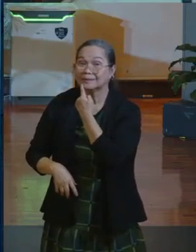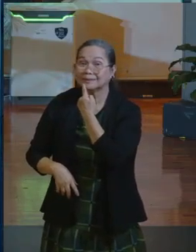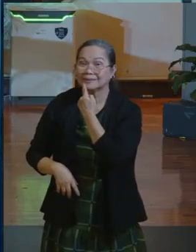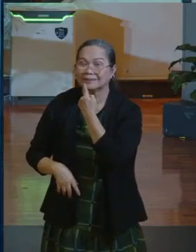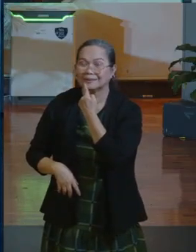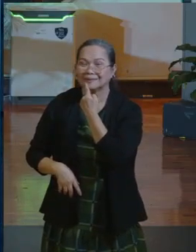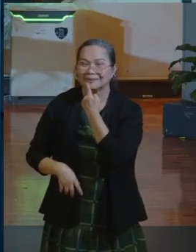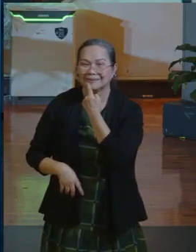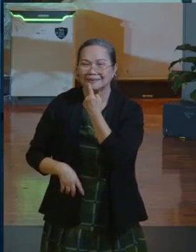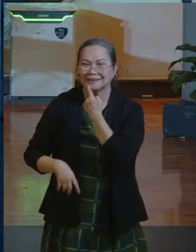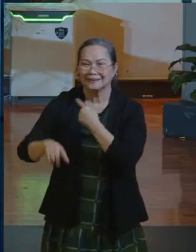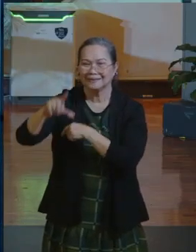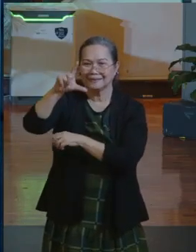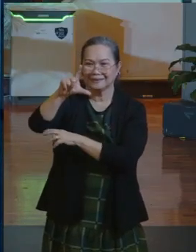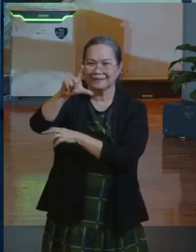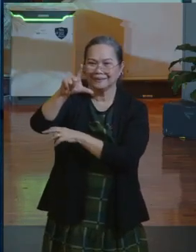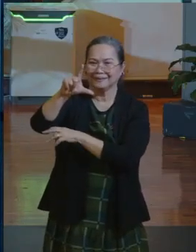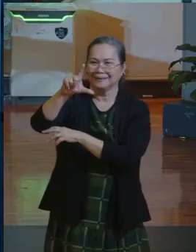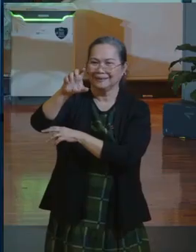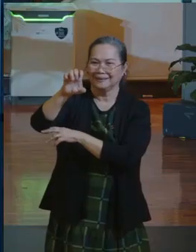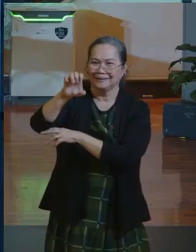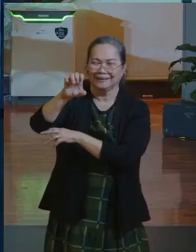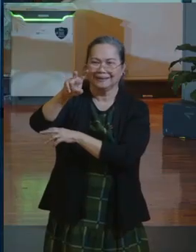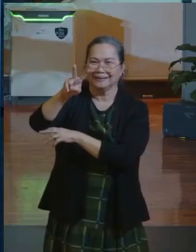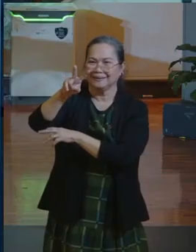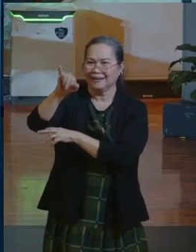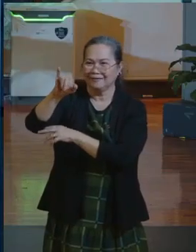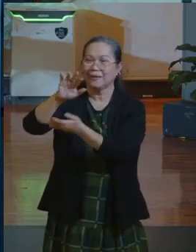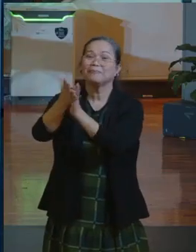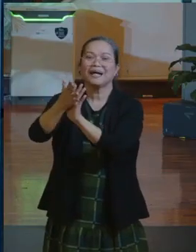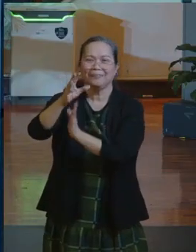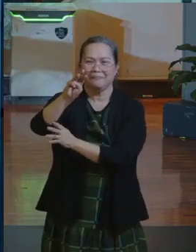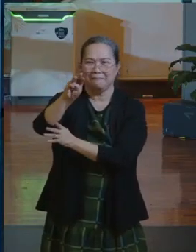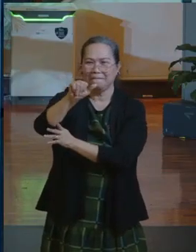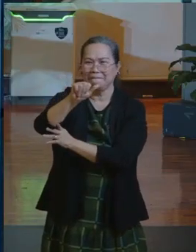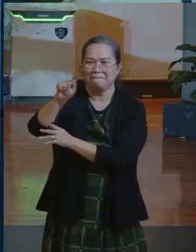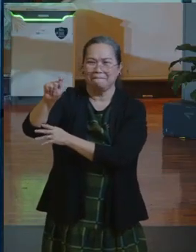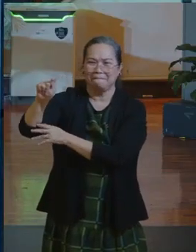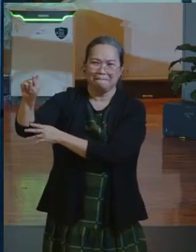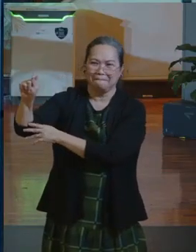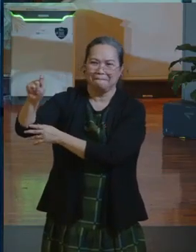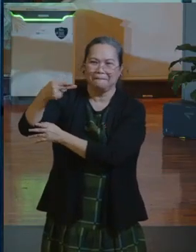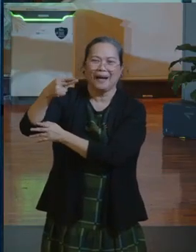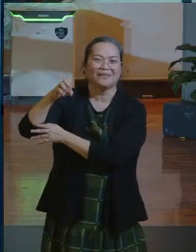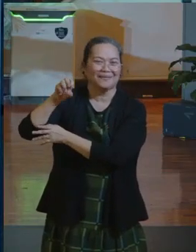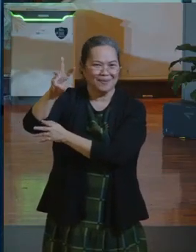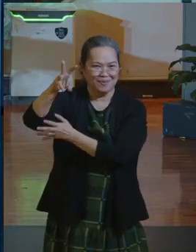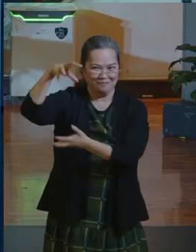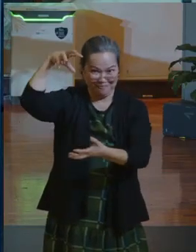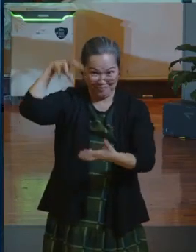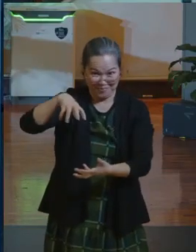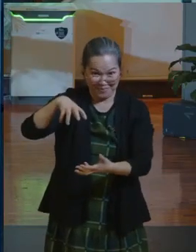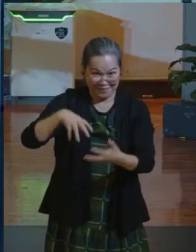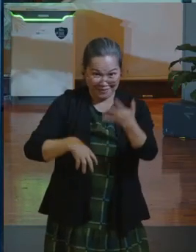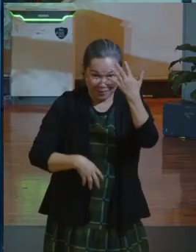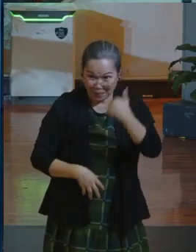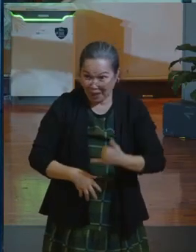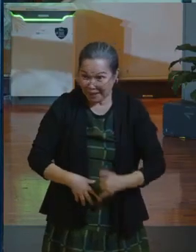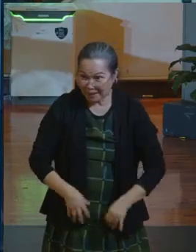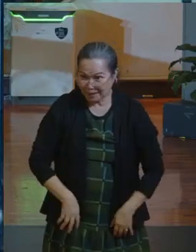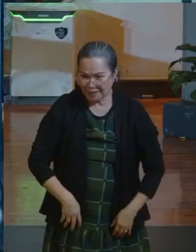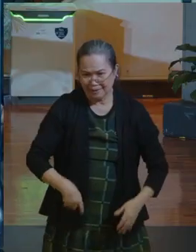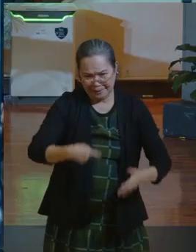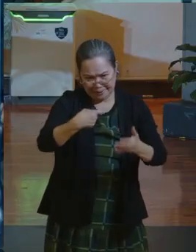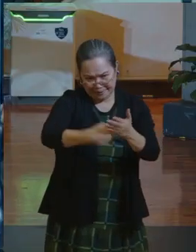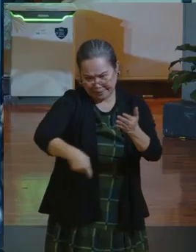Si Lady na naging Matthew. No? Mayaman siya dahil siya ay